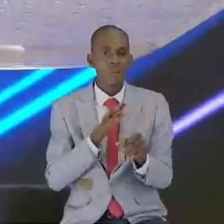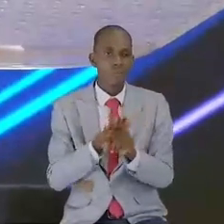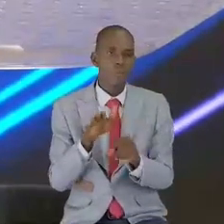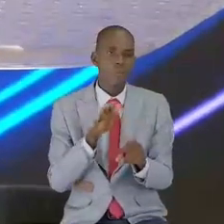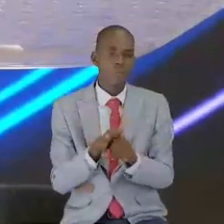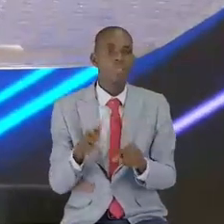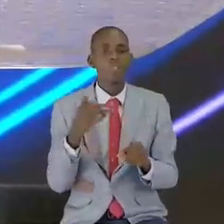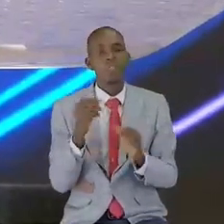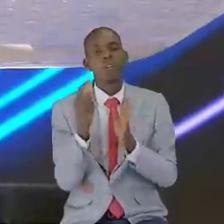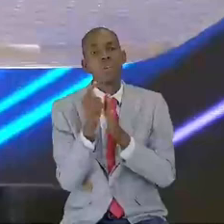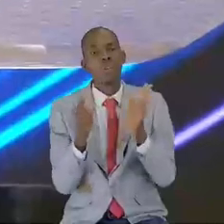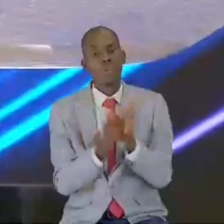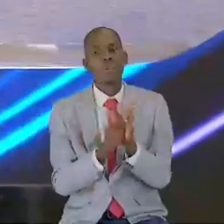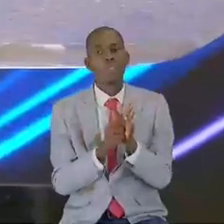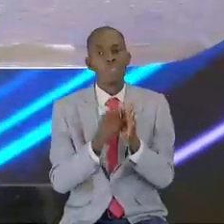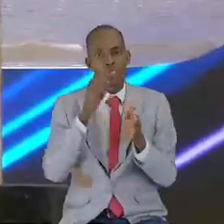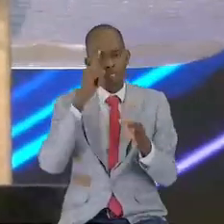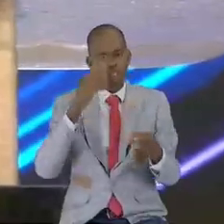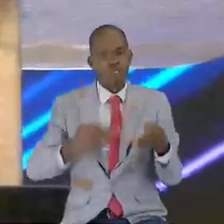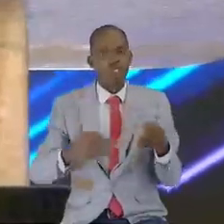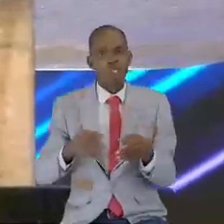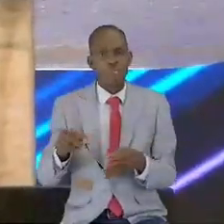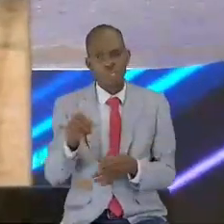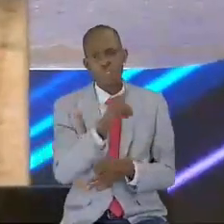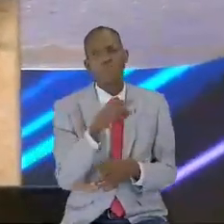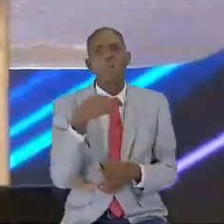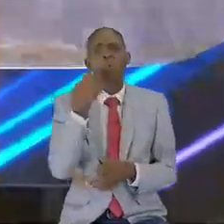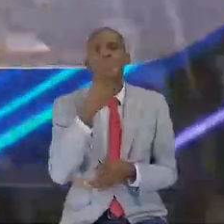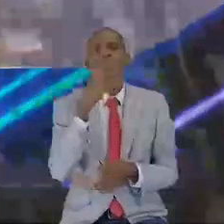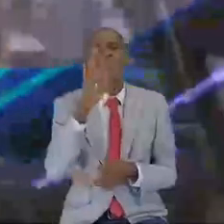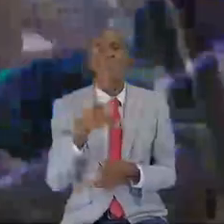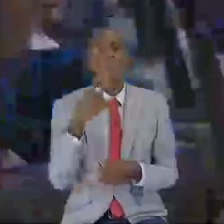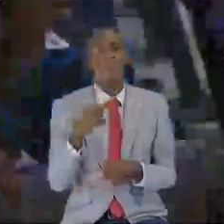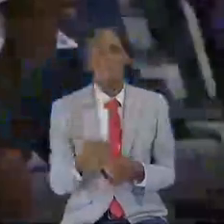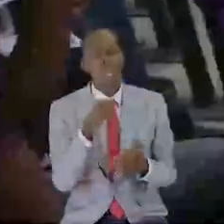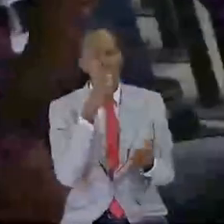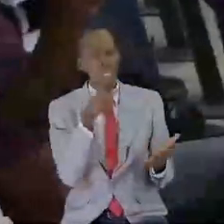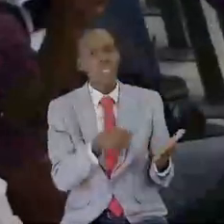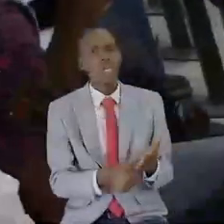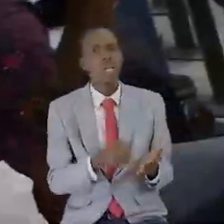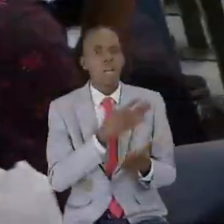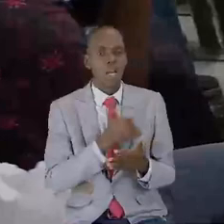en ayant la lettre de la loi et la circoncision?